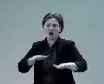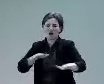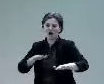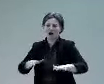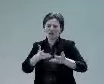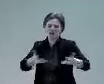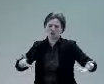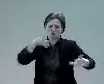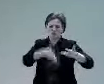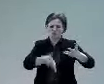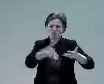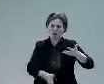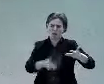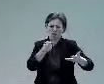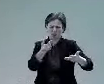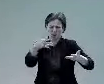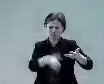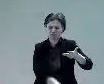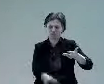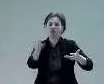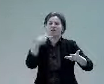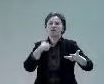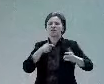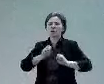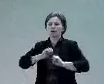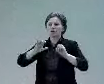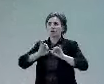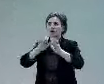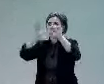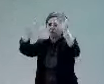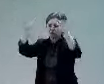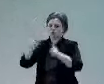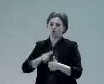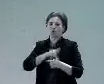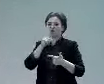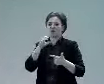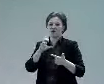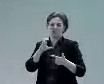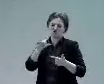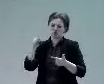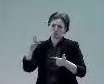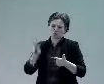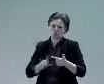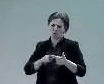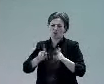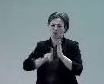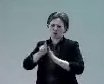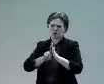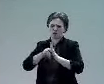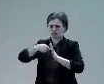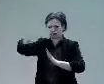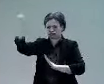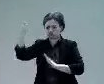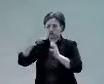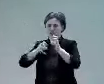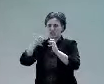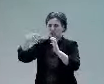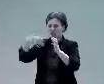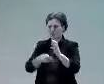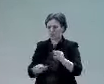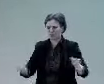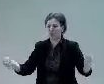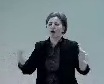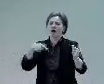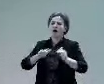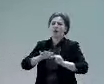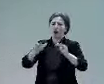meno resiliente, da anni di emissioni sempre di più di CO2 che aumentano le temperature, fanno sciogliere i ghiacciai e